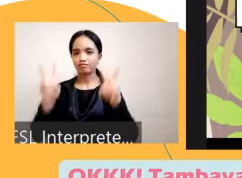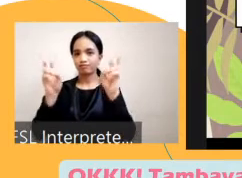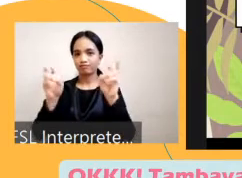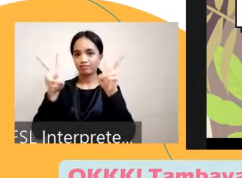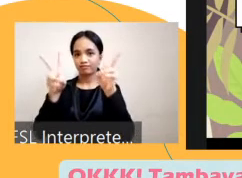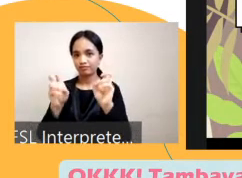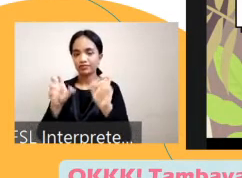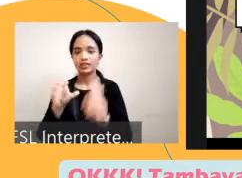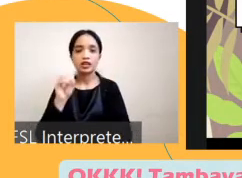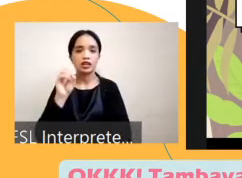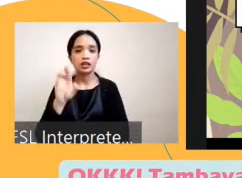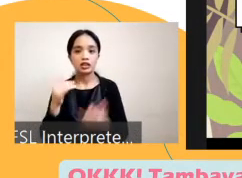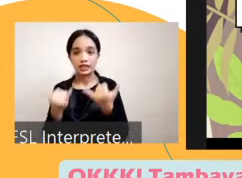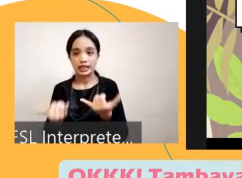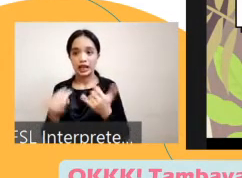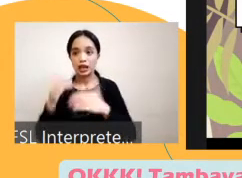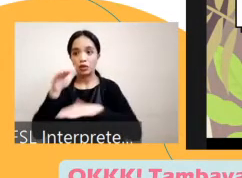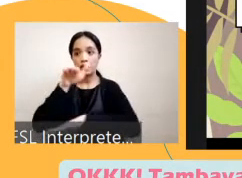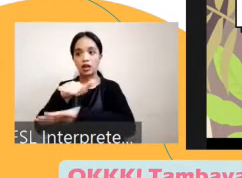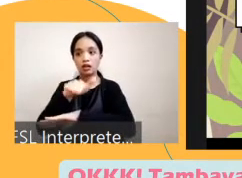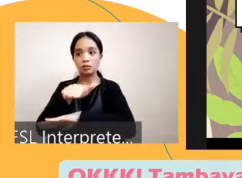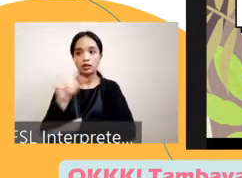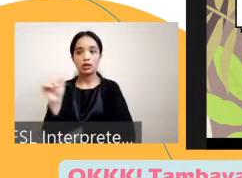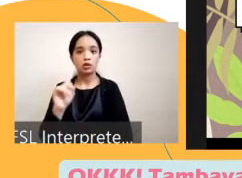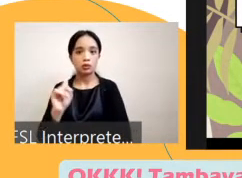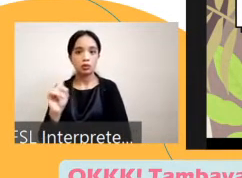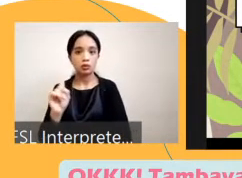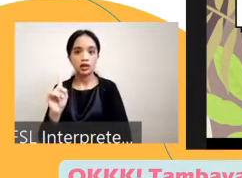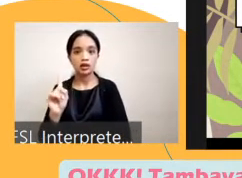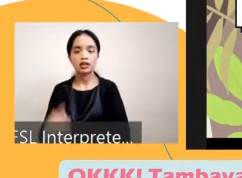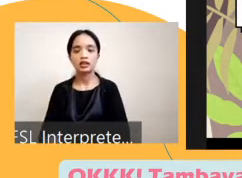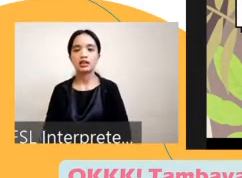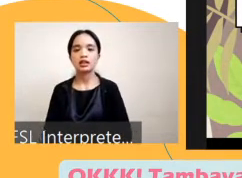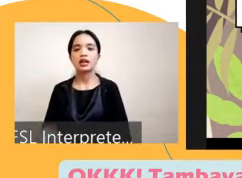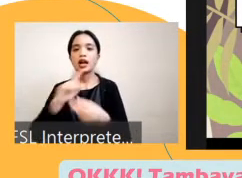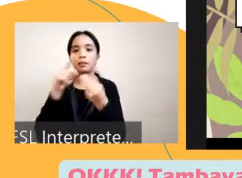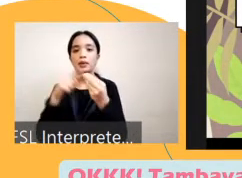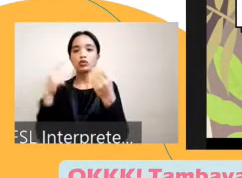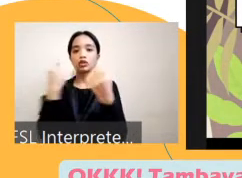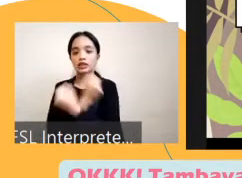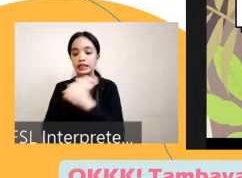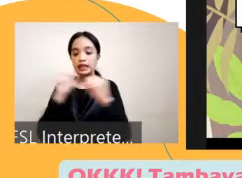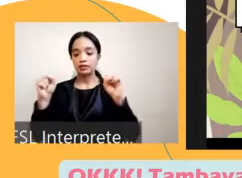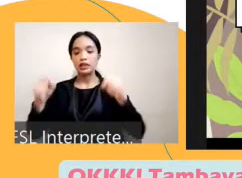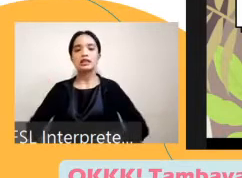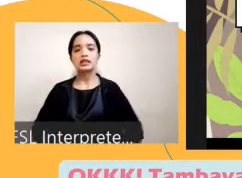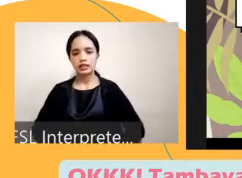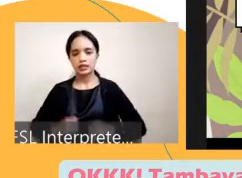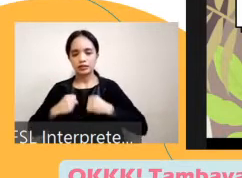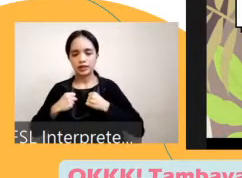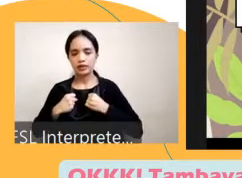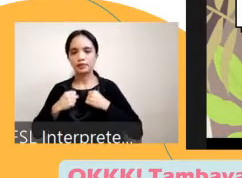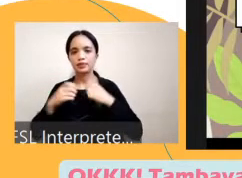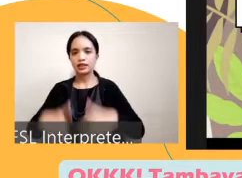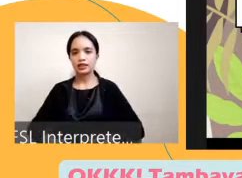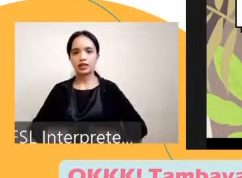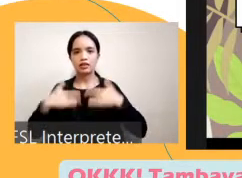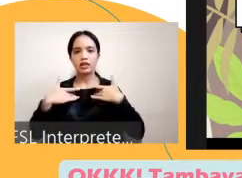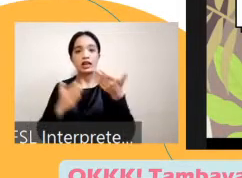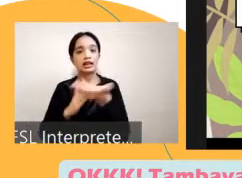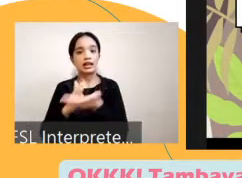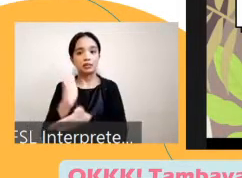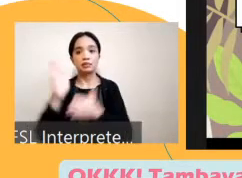ating paksa ngayong hapon ay tungkol sa kaligtasan ng buhay or yung survival. So karapatan ng